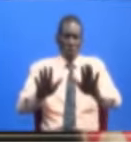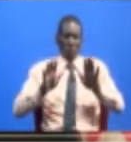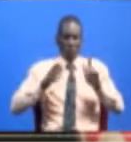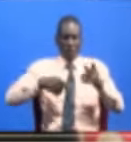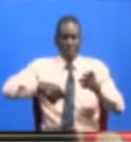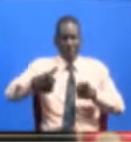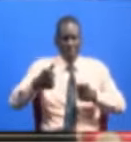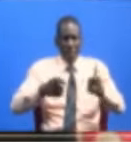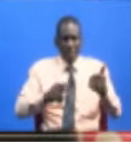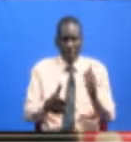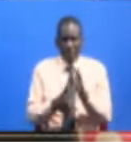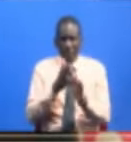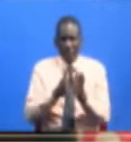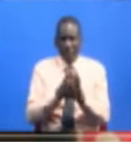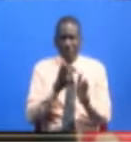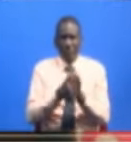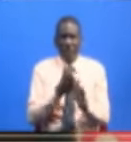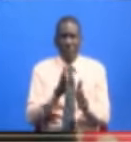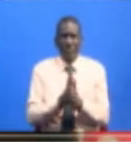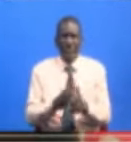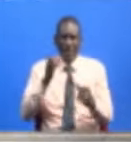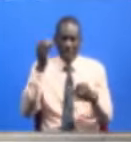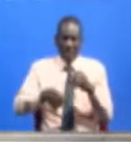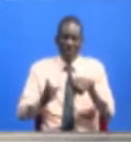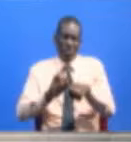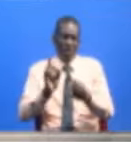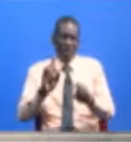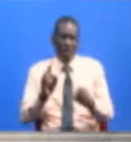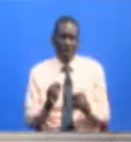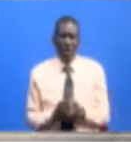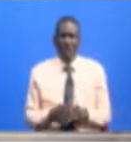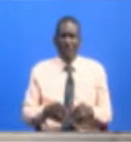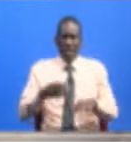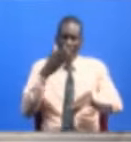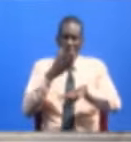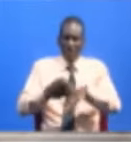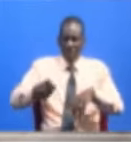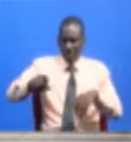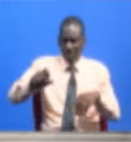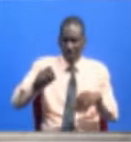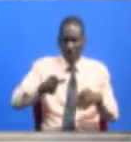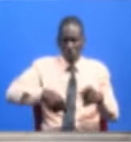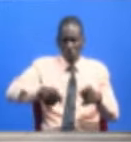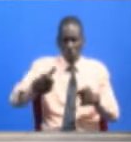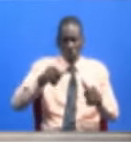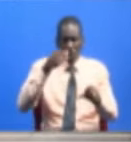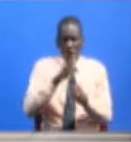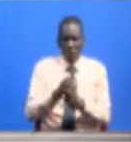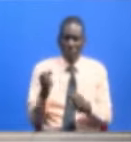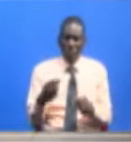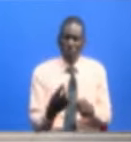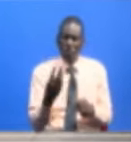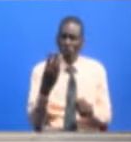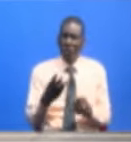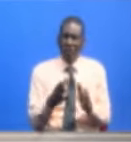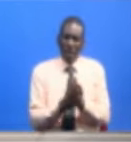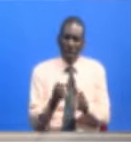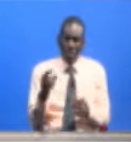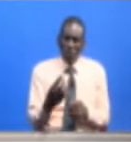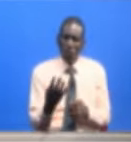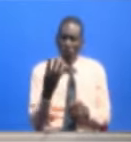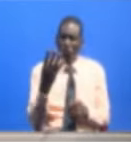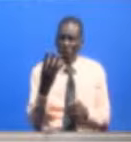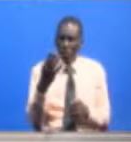wa harahara dakika za mwisho. Mbegu feki huuzwa sana mwezi Machi na mwezi Aprili